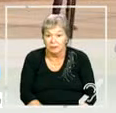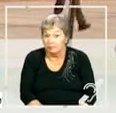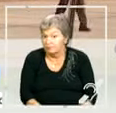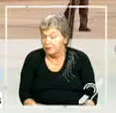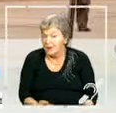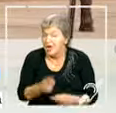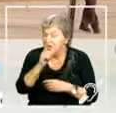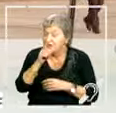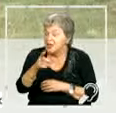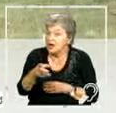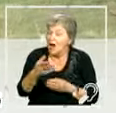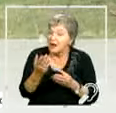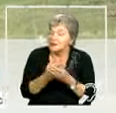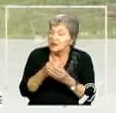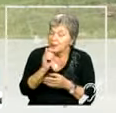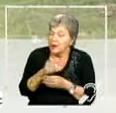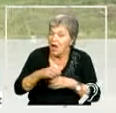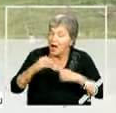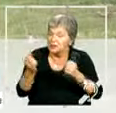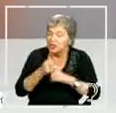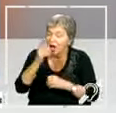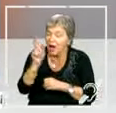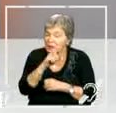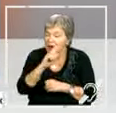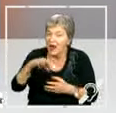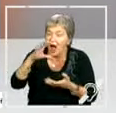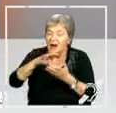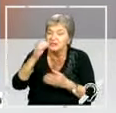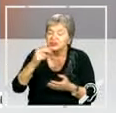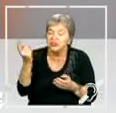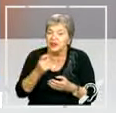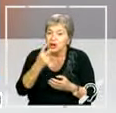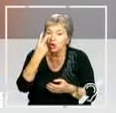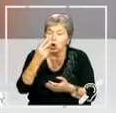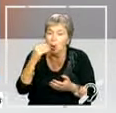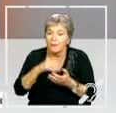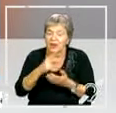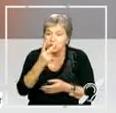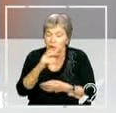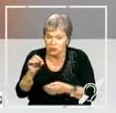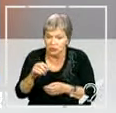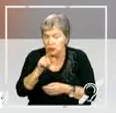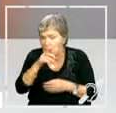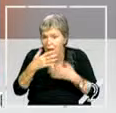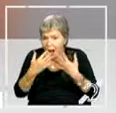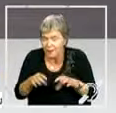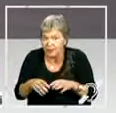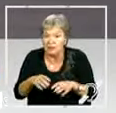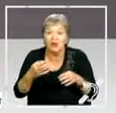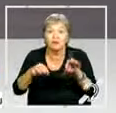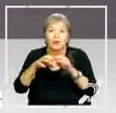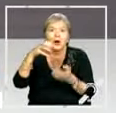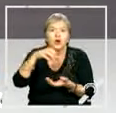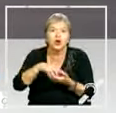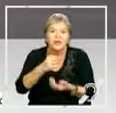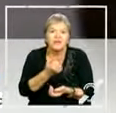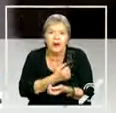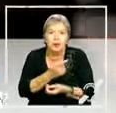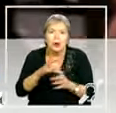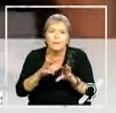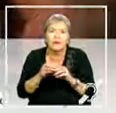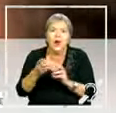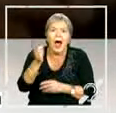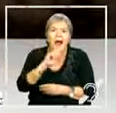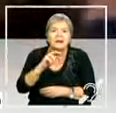Donald Trump este acuzat ca încercat anularea alegerilor din 2020 pe care le a pierdut și că a format un grup infracțional cu alte 18